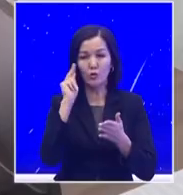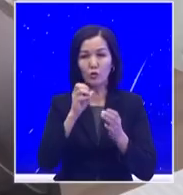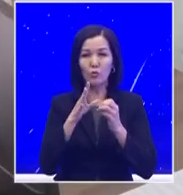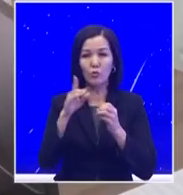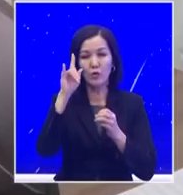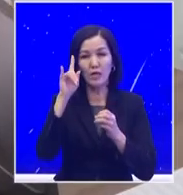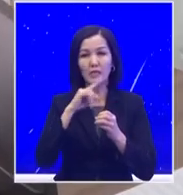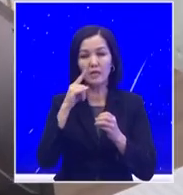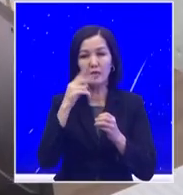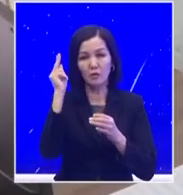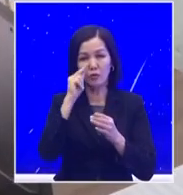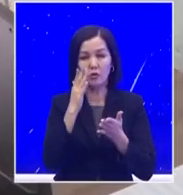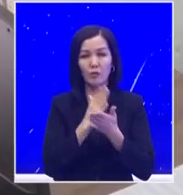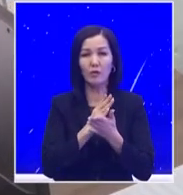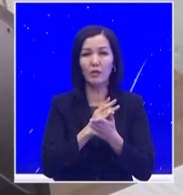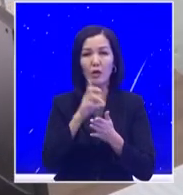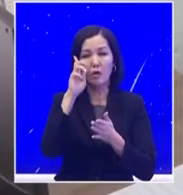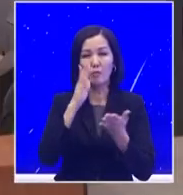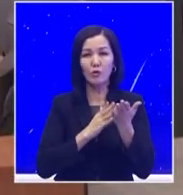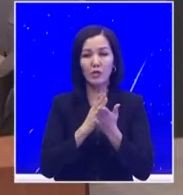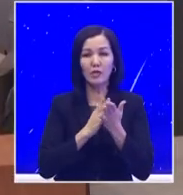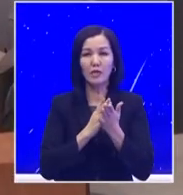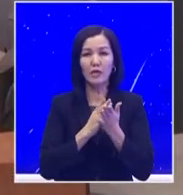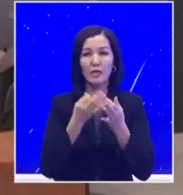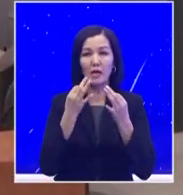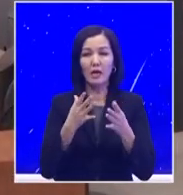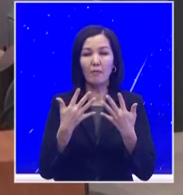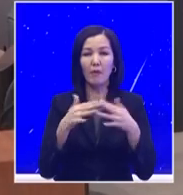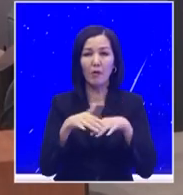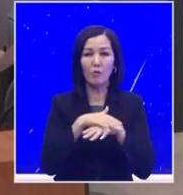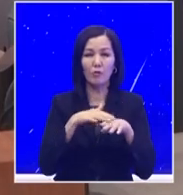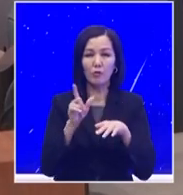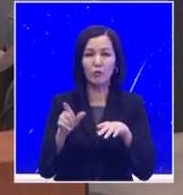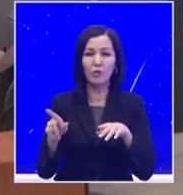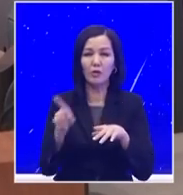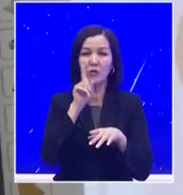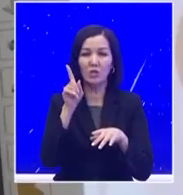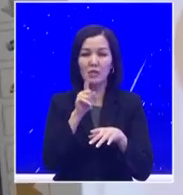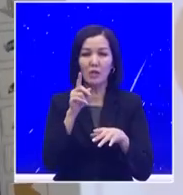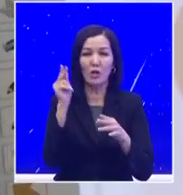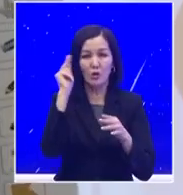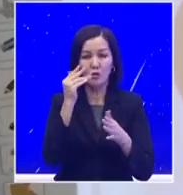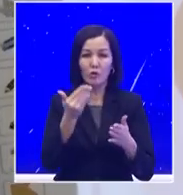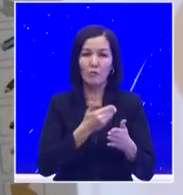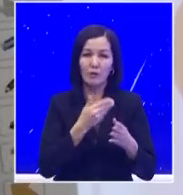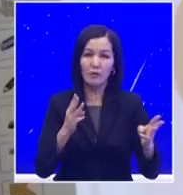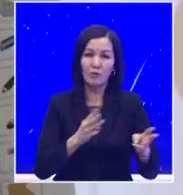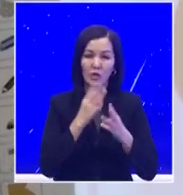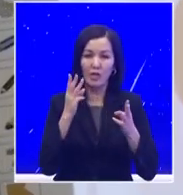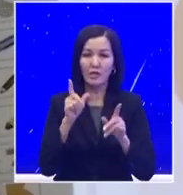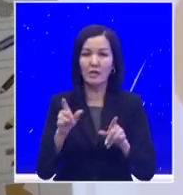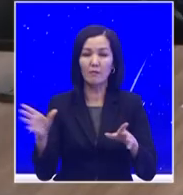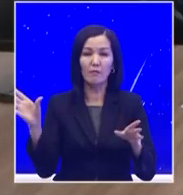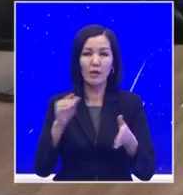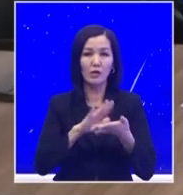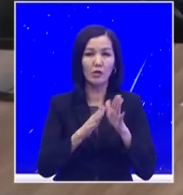мемлекеттік тілді оқып жатыр. Дені бюджеттік сала мамандары, қарапайым ауыл тұрғындары мен жастар. Үйренем, білсем деген келушілерге бар